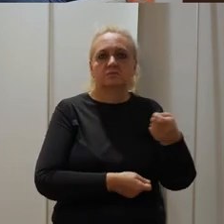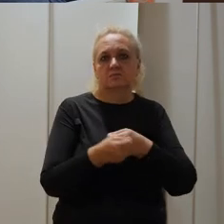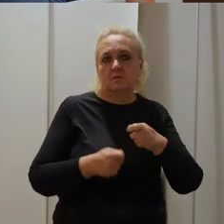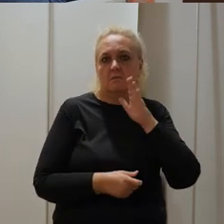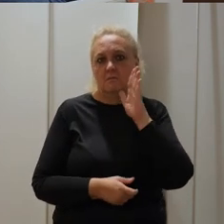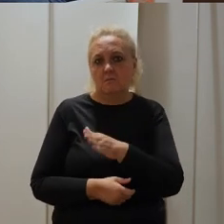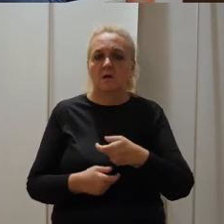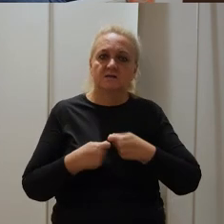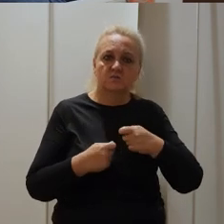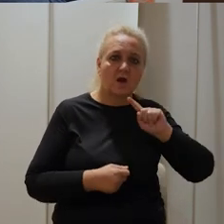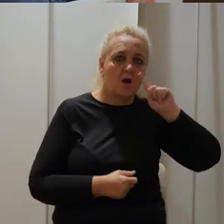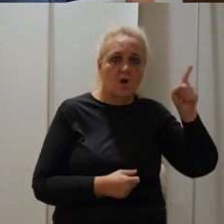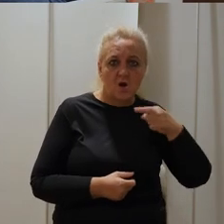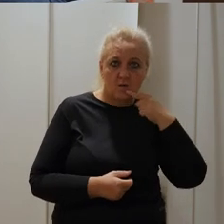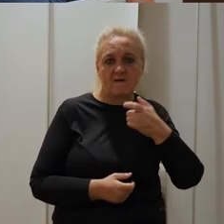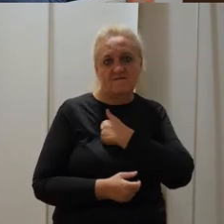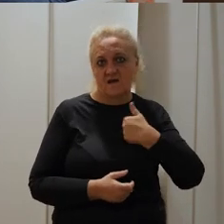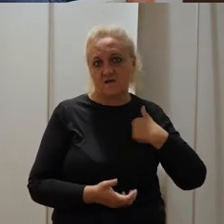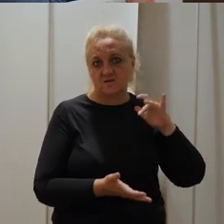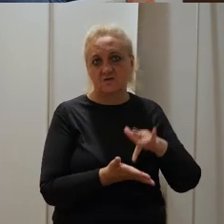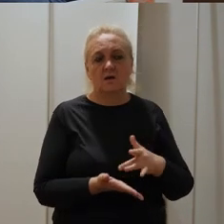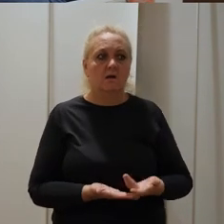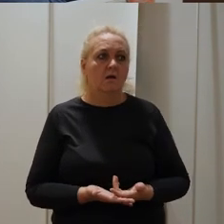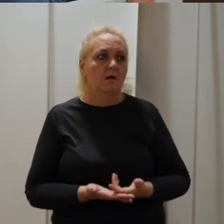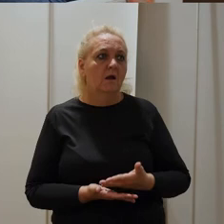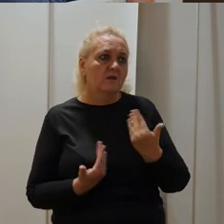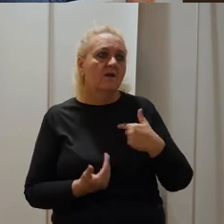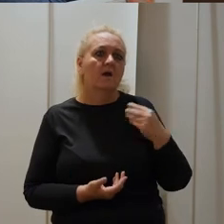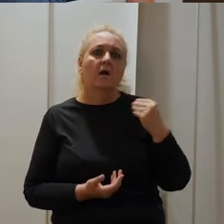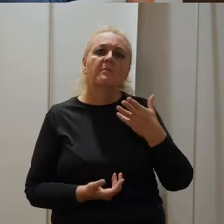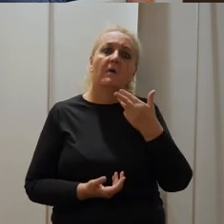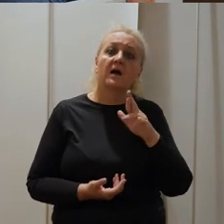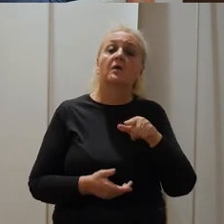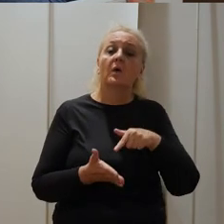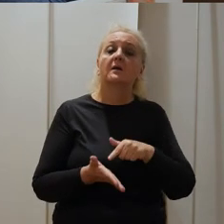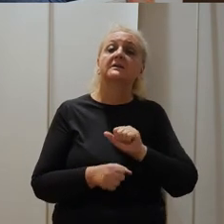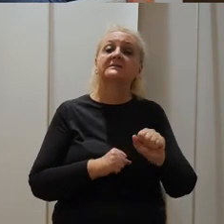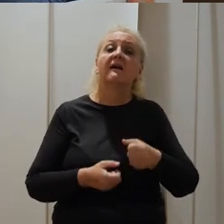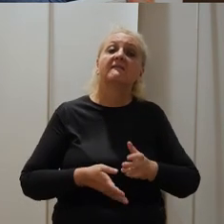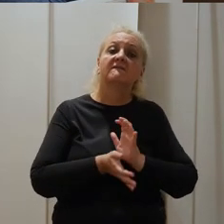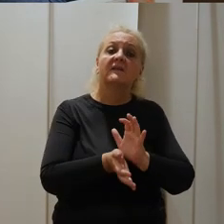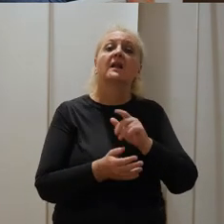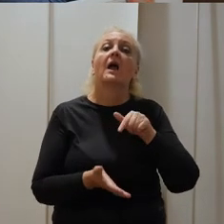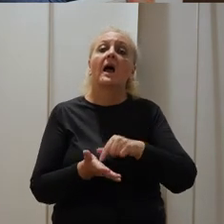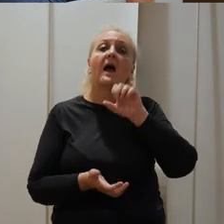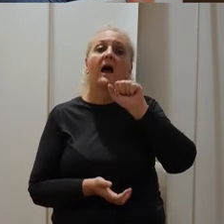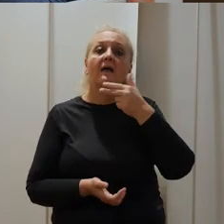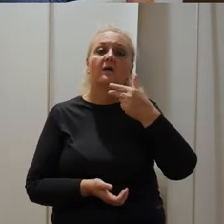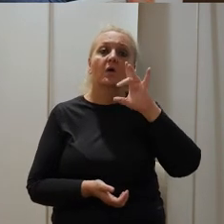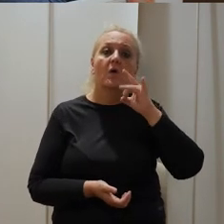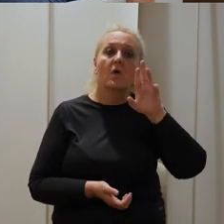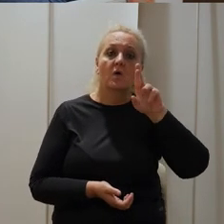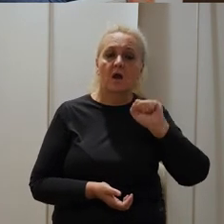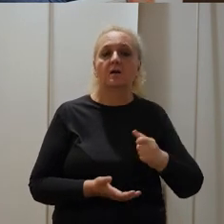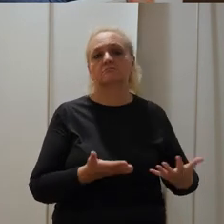chodzi o sprzedaż komiksów właśnie na Komiksowej Warszawie. A nie wiem, czy wiesz, Marta, ale na przykład takie wydawnictwo Angora zgarnia sobie